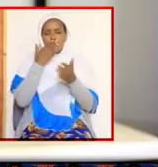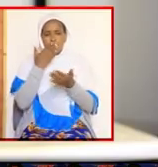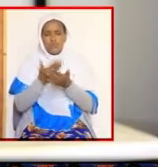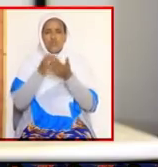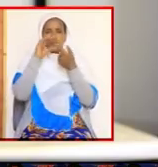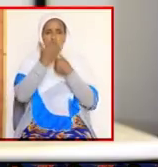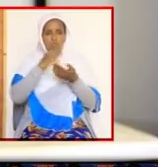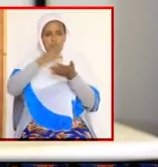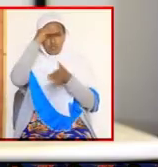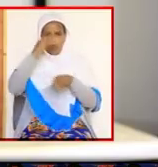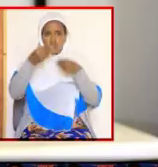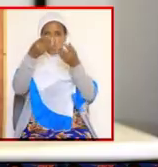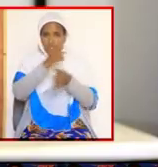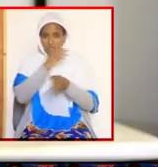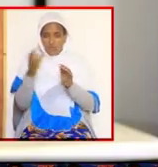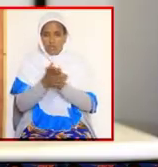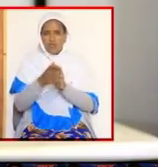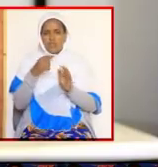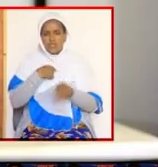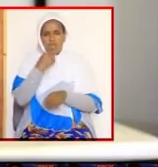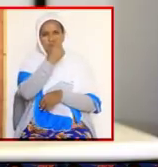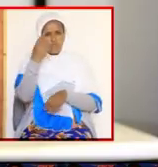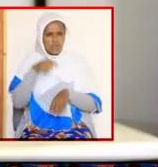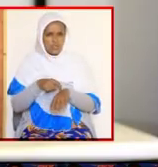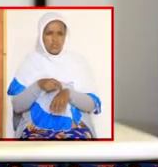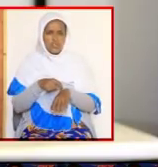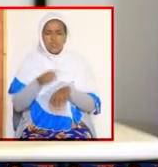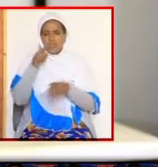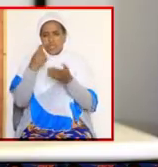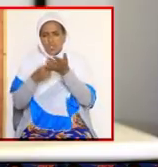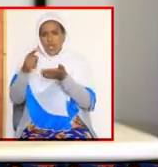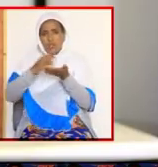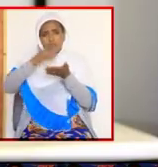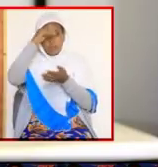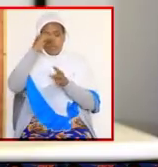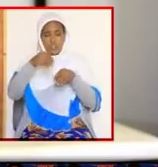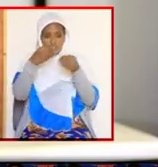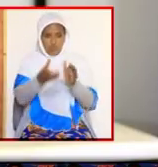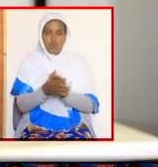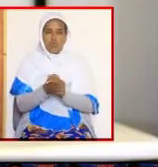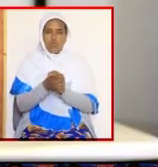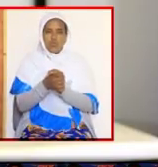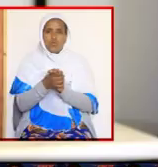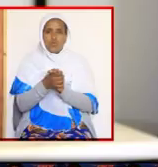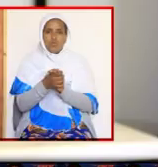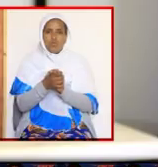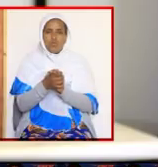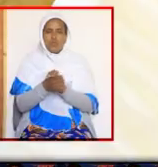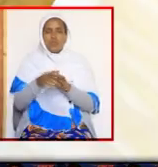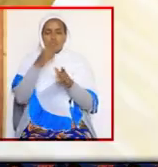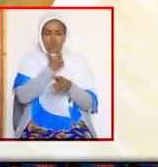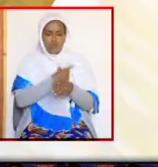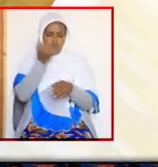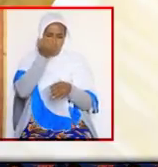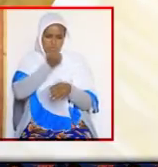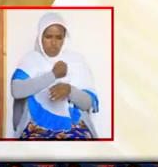በጥሩ ሁኔታ ይሰጥና እኔ አንዳንድ ጊዜ ያ ትምህርት ተሰጥቶ ልክ ታትሞበት